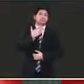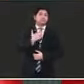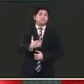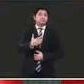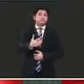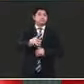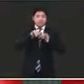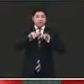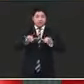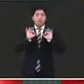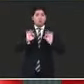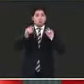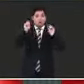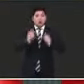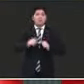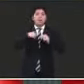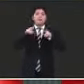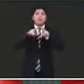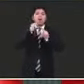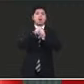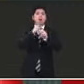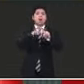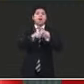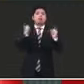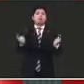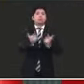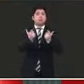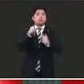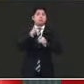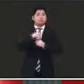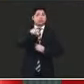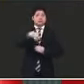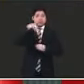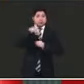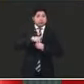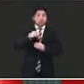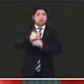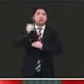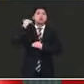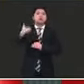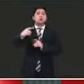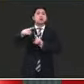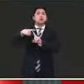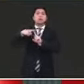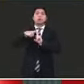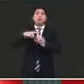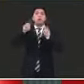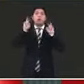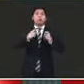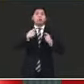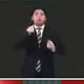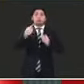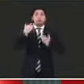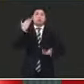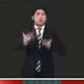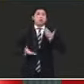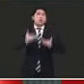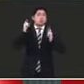aynı gün yaptığımız Milli Güvenlik Kurulu toplantısında iç ve dış tehditleri değerlendirdik